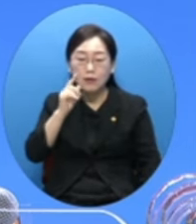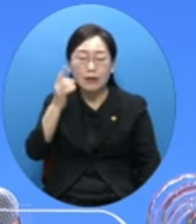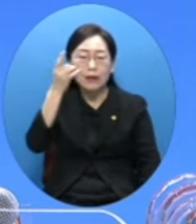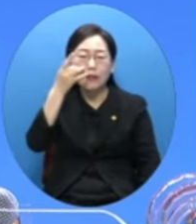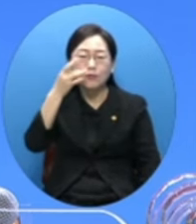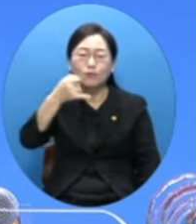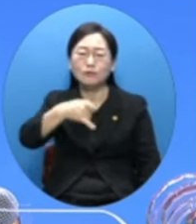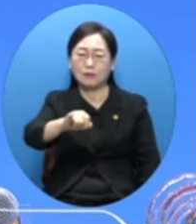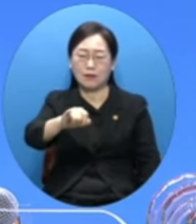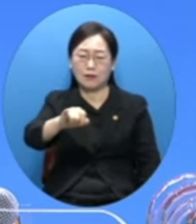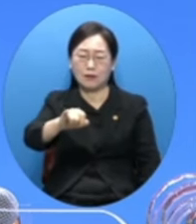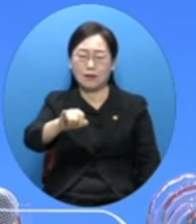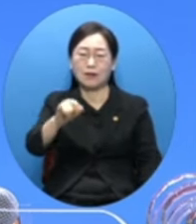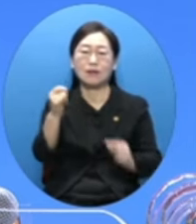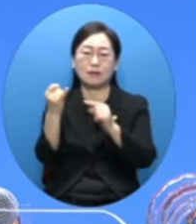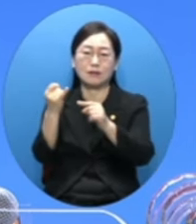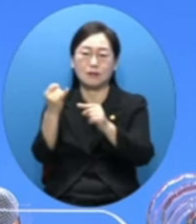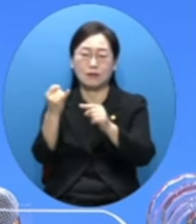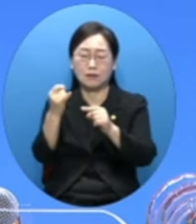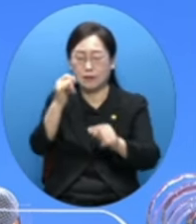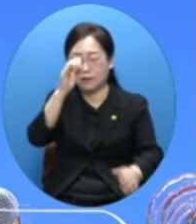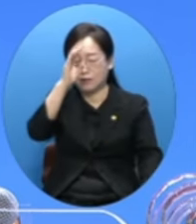딸이 병으로